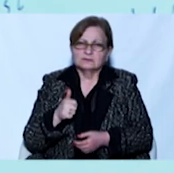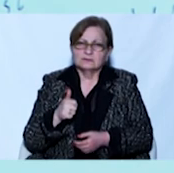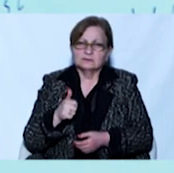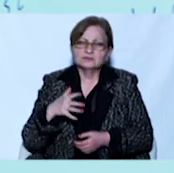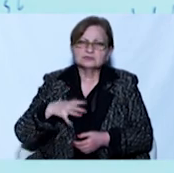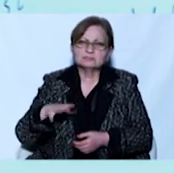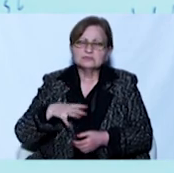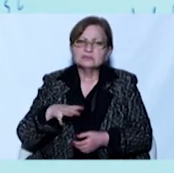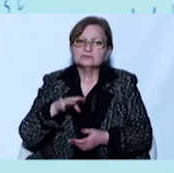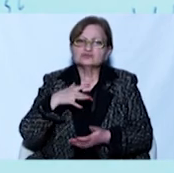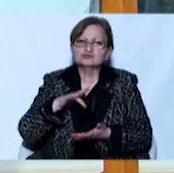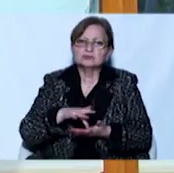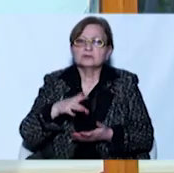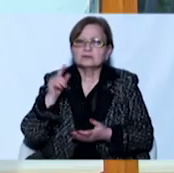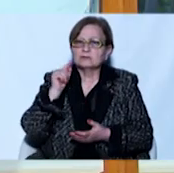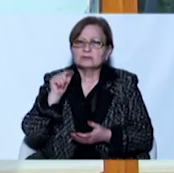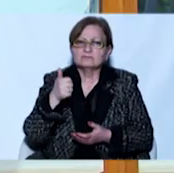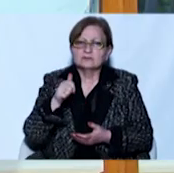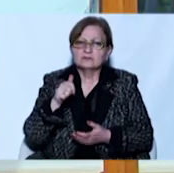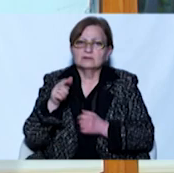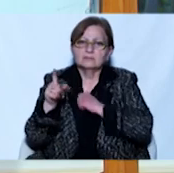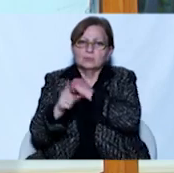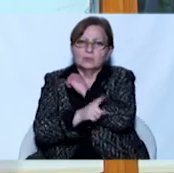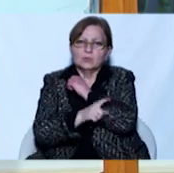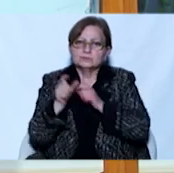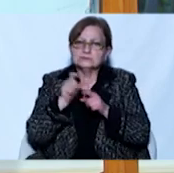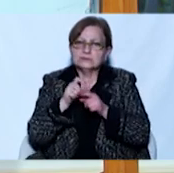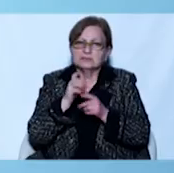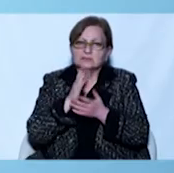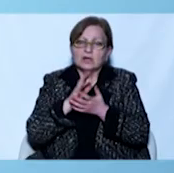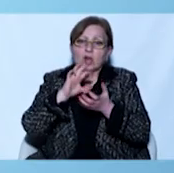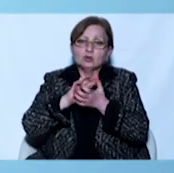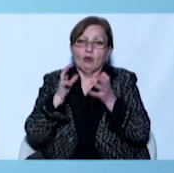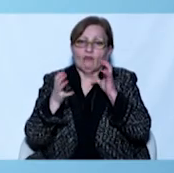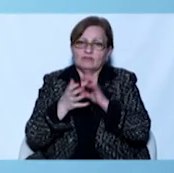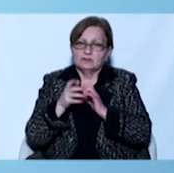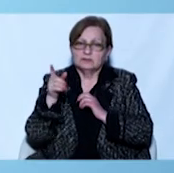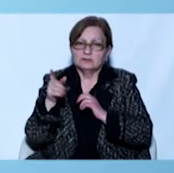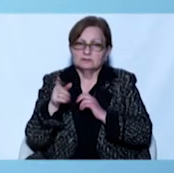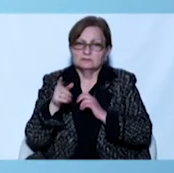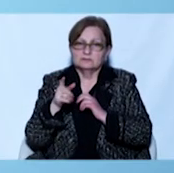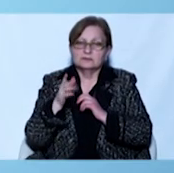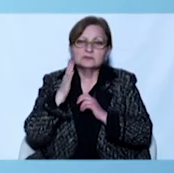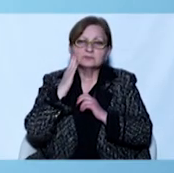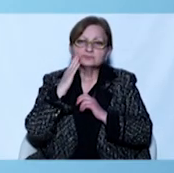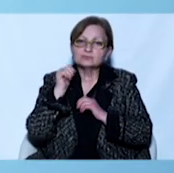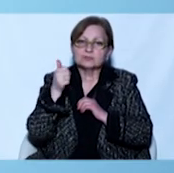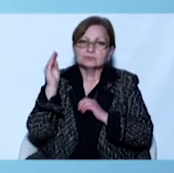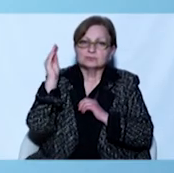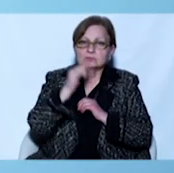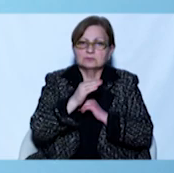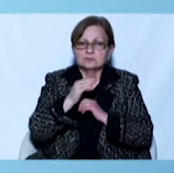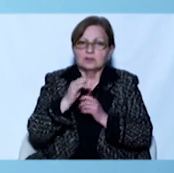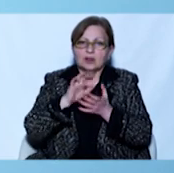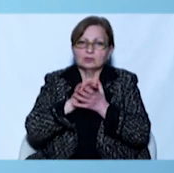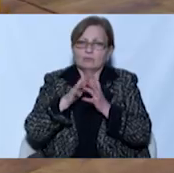როგორია თბილისში თებერვალი, როგორ ფიქრობთ? ბოლოში გვაქვს სიტყვა თოვლი. სწორი ფორმით ჩავსვათ